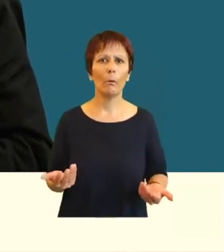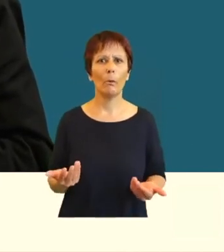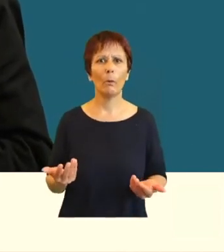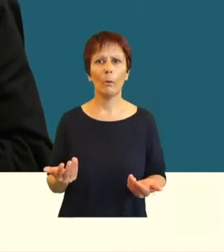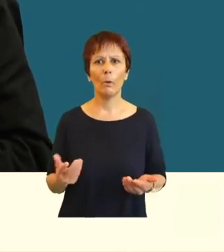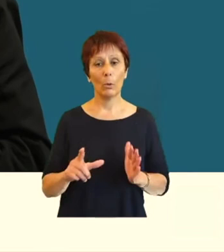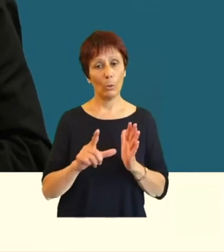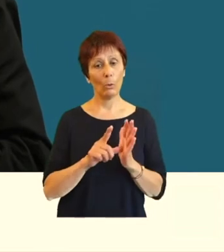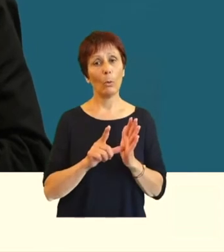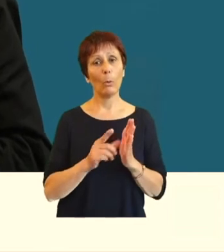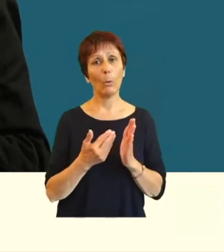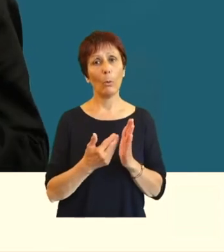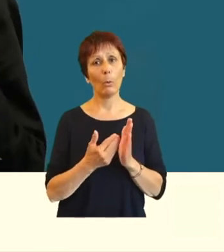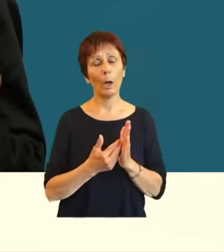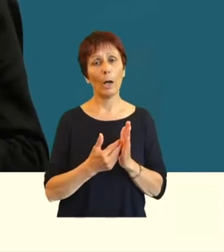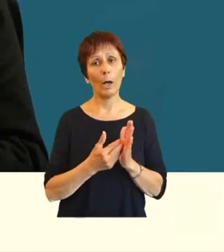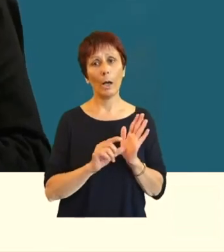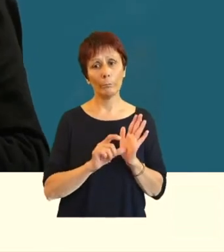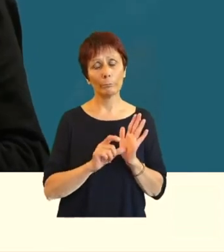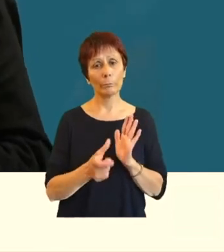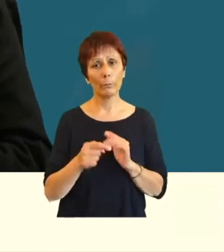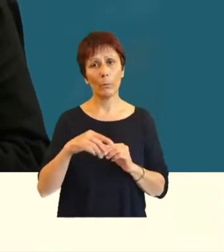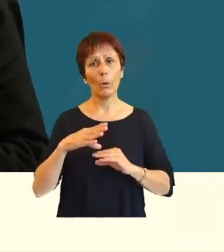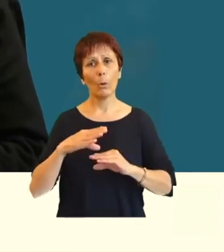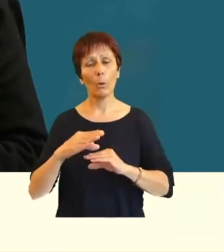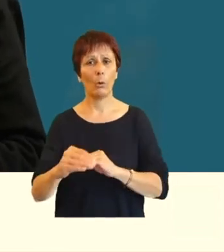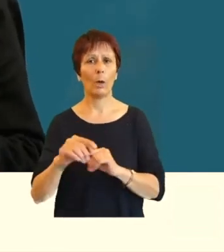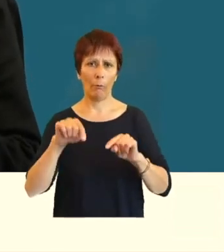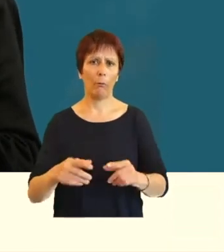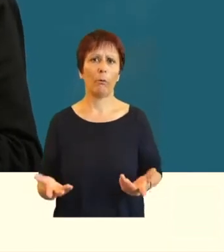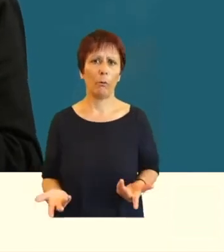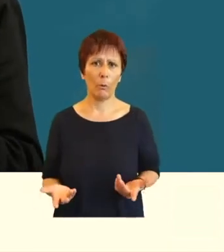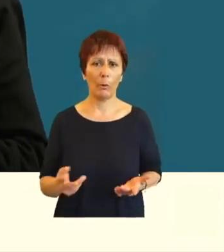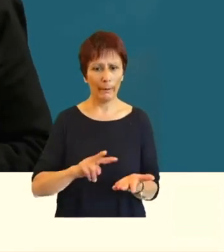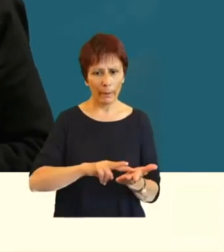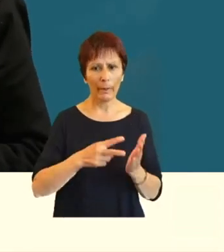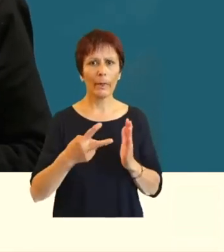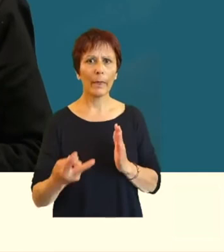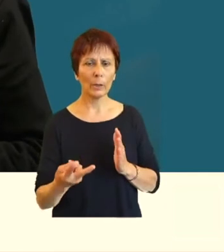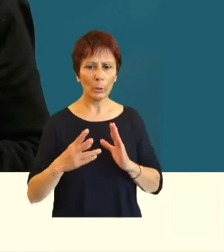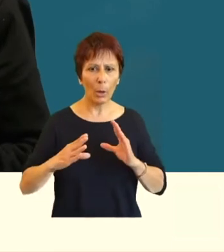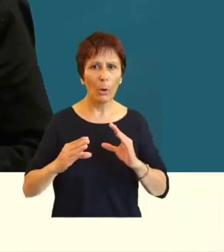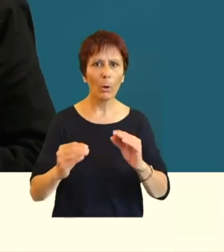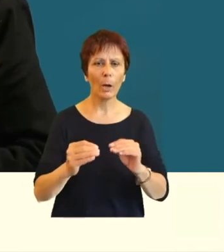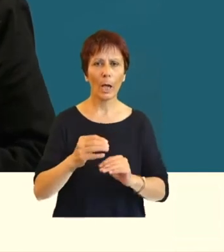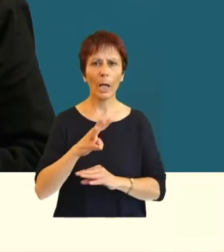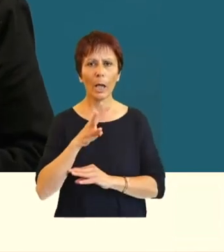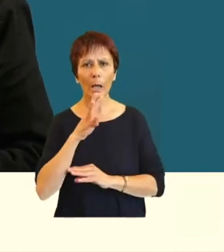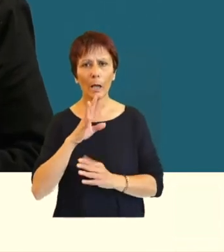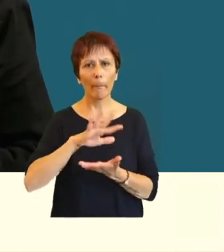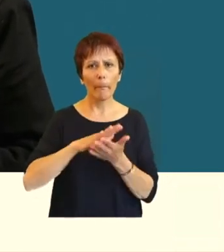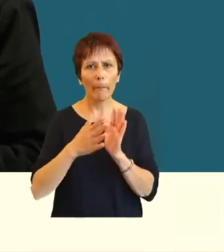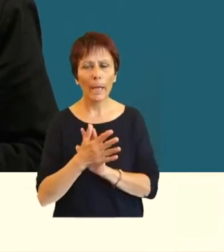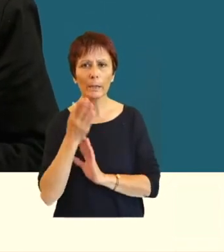d'appliquer les effets, j'allais dire, d'une législation et de les traduire donc sur le terrain, dans la pratique de tous